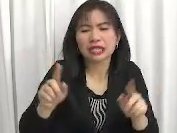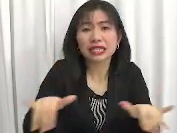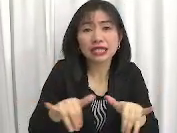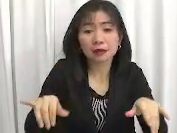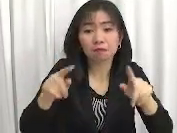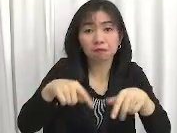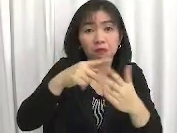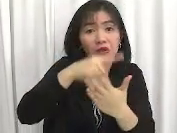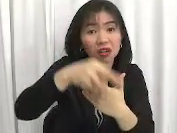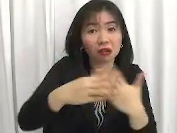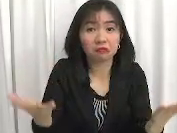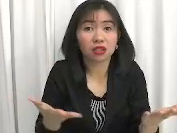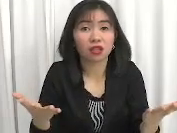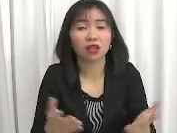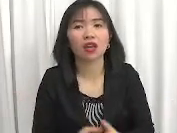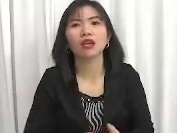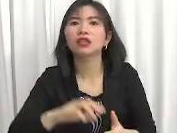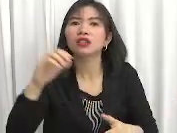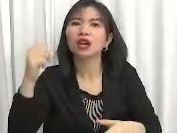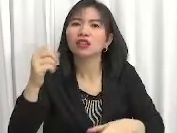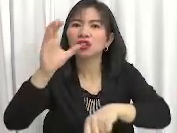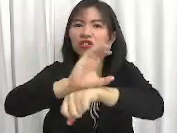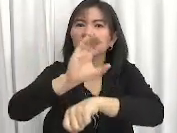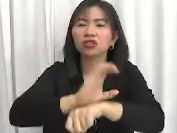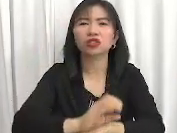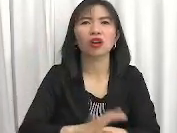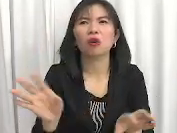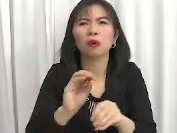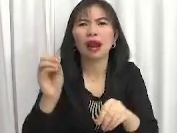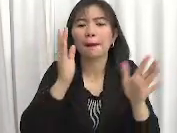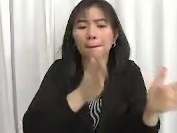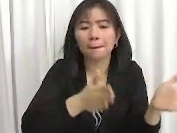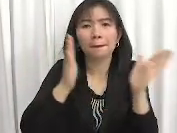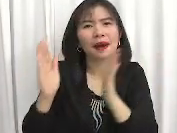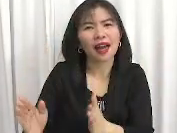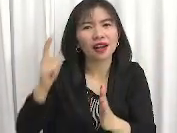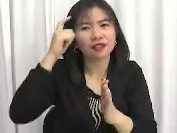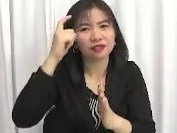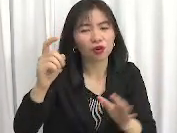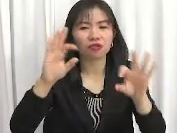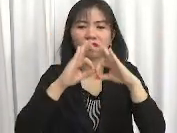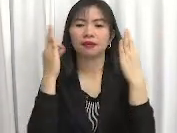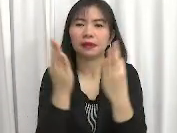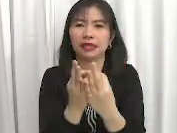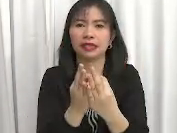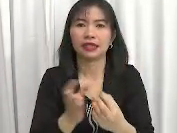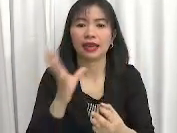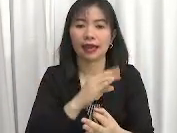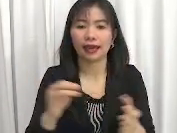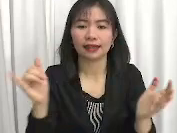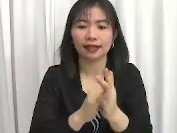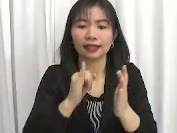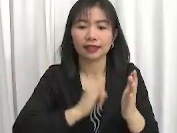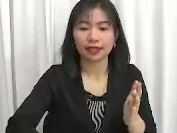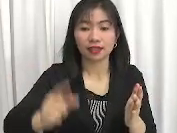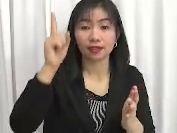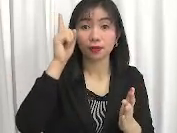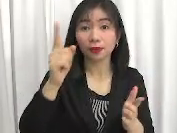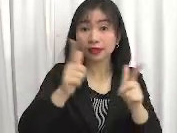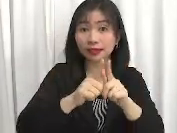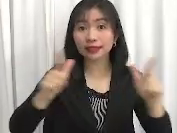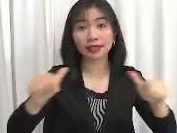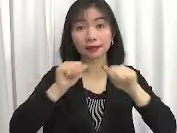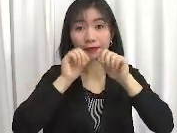Tama. Na walang ibang layunin kundi sa kaayusan at sa kagandahan ng pamilya. At yan ang isa sa ipinagpapasalamat